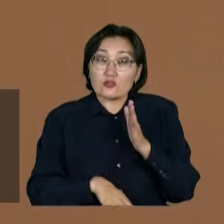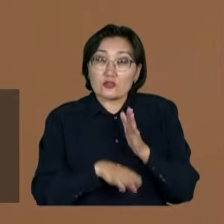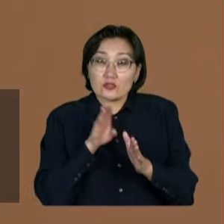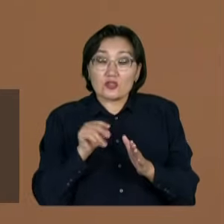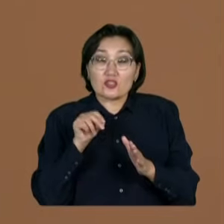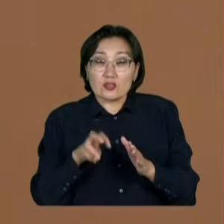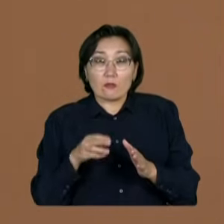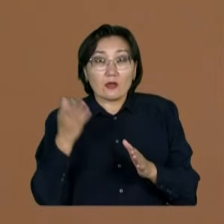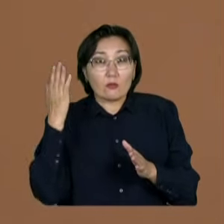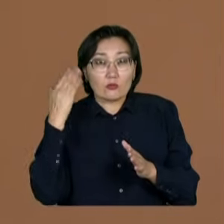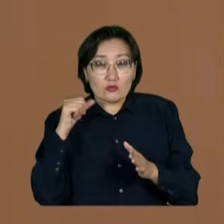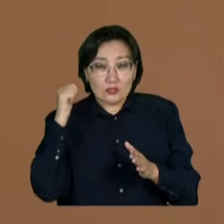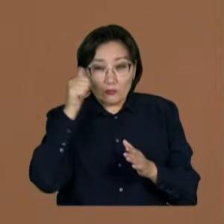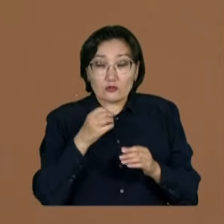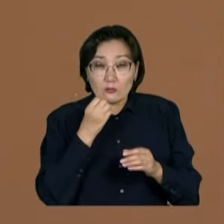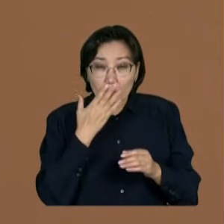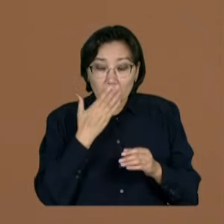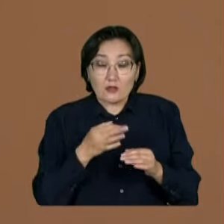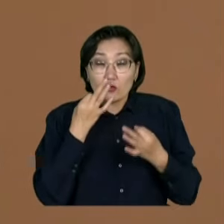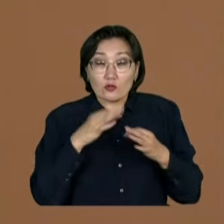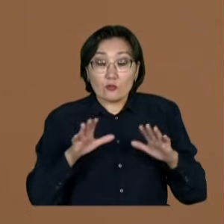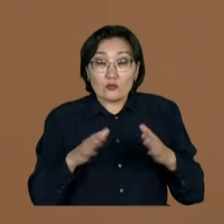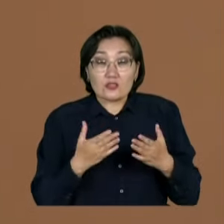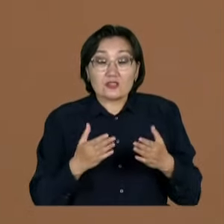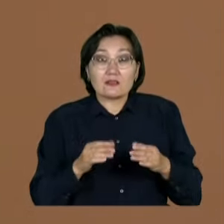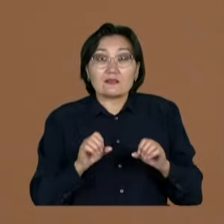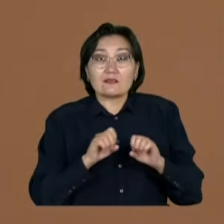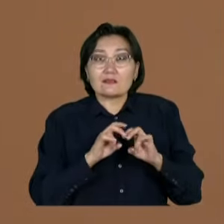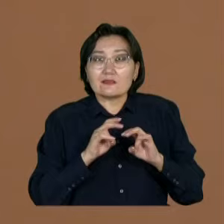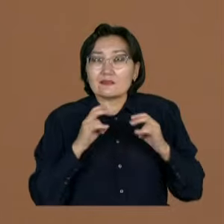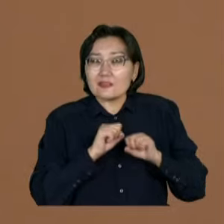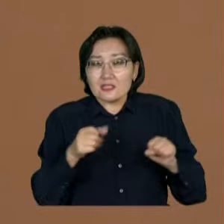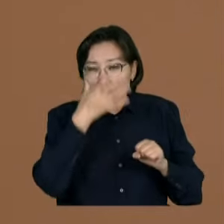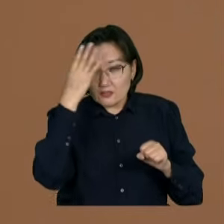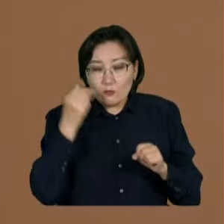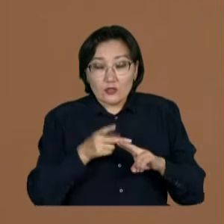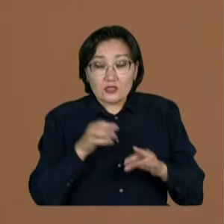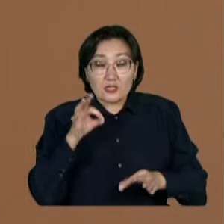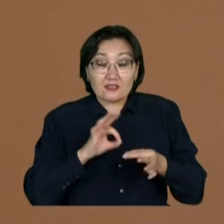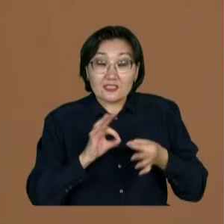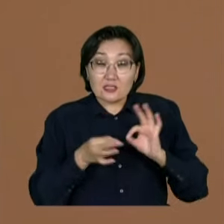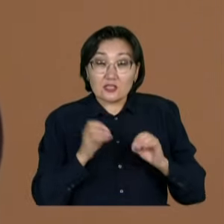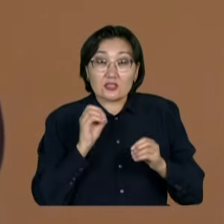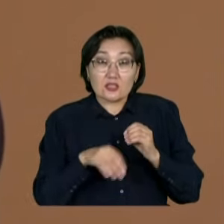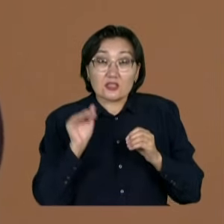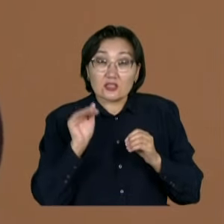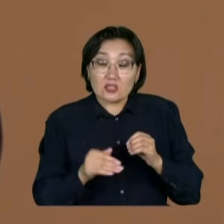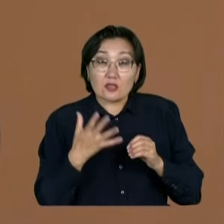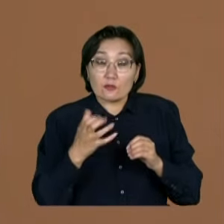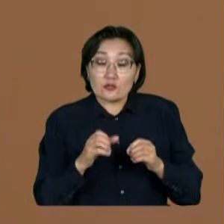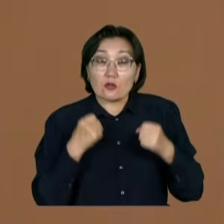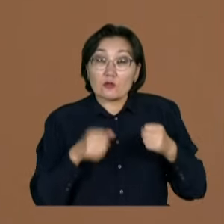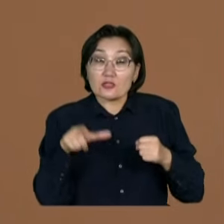Токио однозначно. Но в любом случае не будем забывать, что это Олимпиада. И все-таки 10 500 спортсменов